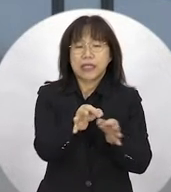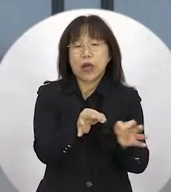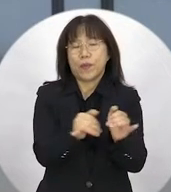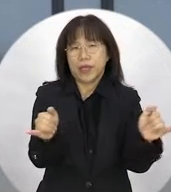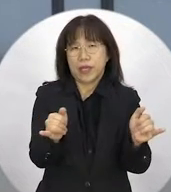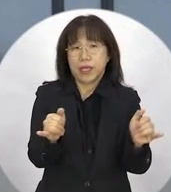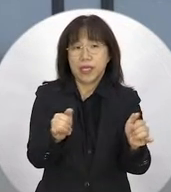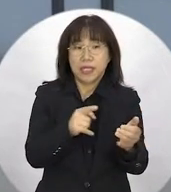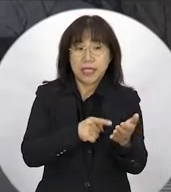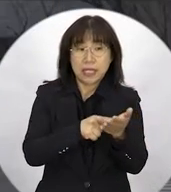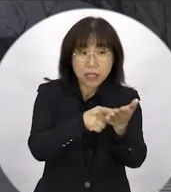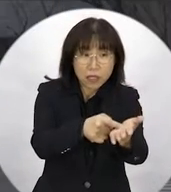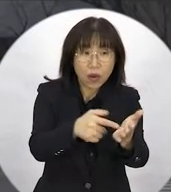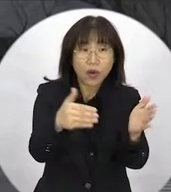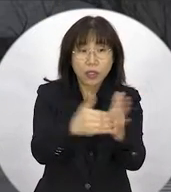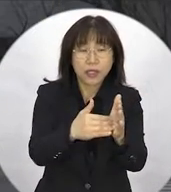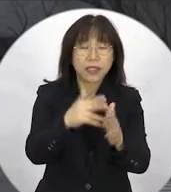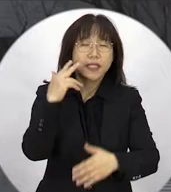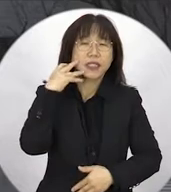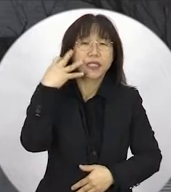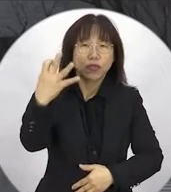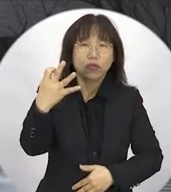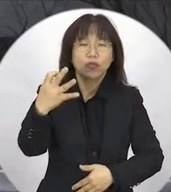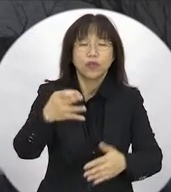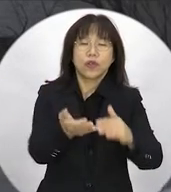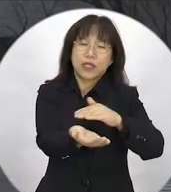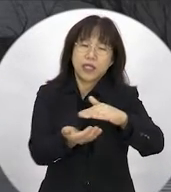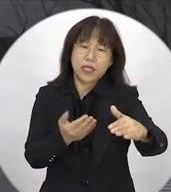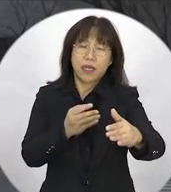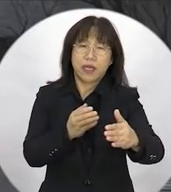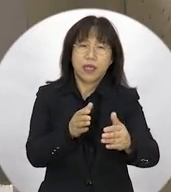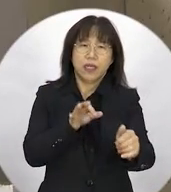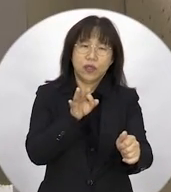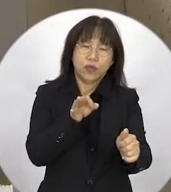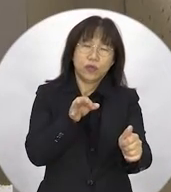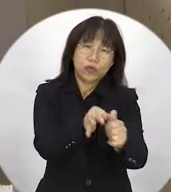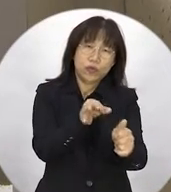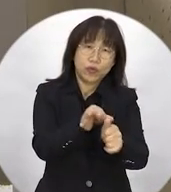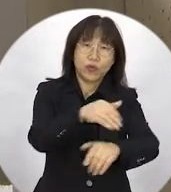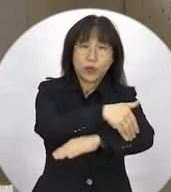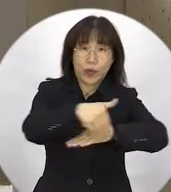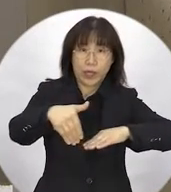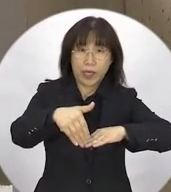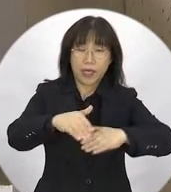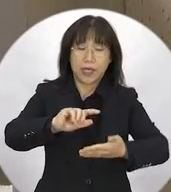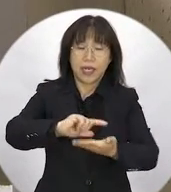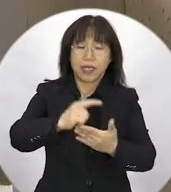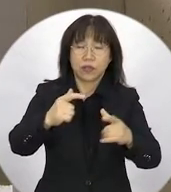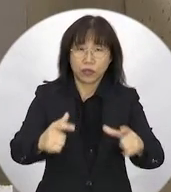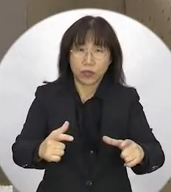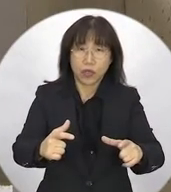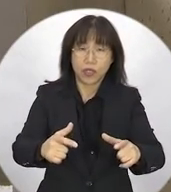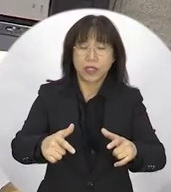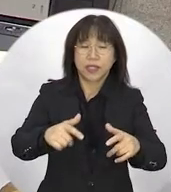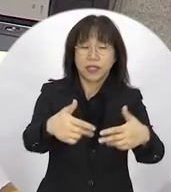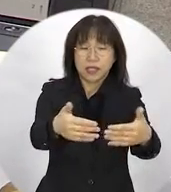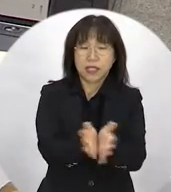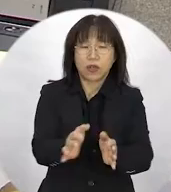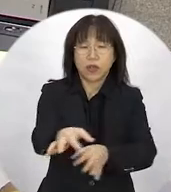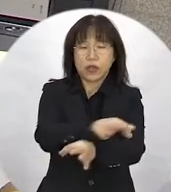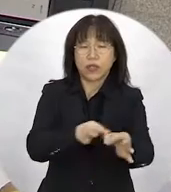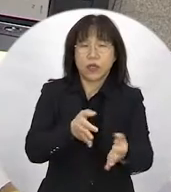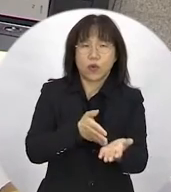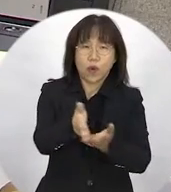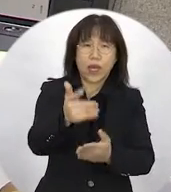신청일로부터 이 주인의 지원금이 지급될 예정입니다 폐업 소상공인 지원에 대한 자세한 사항은 강서 구청